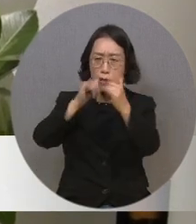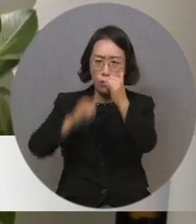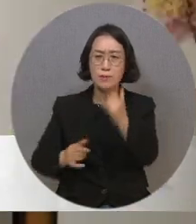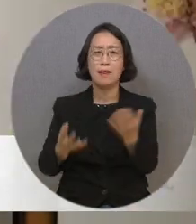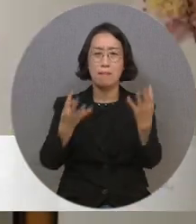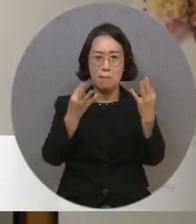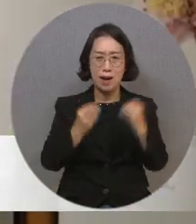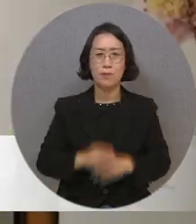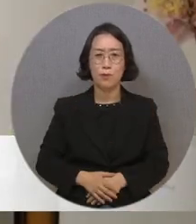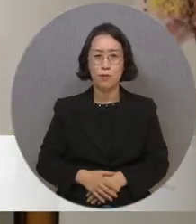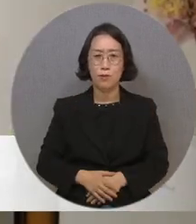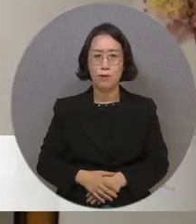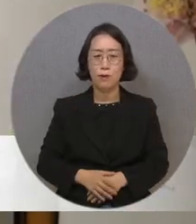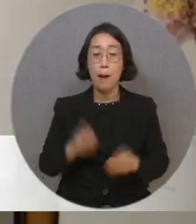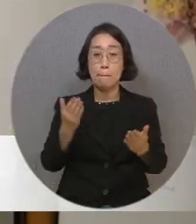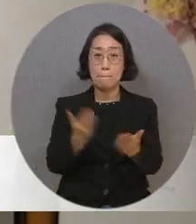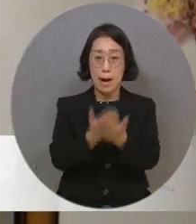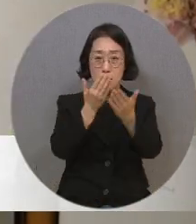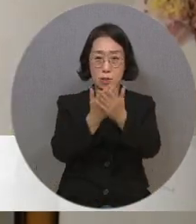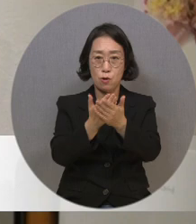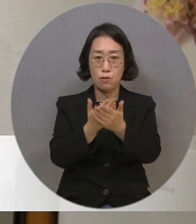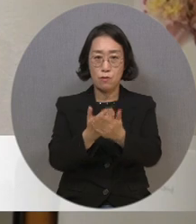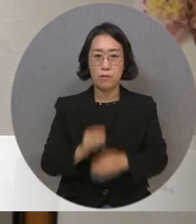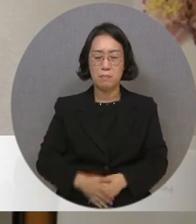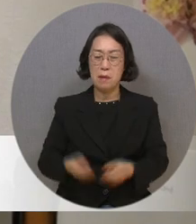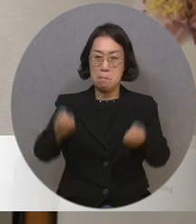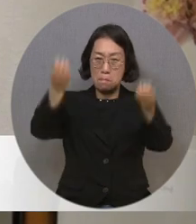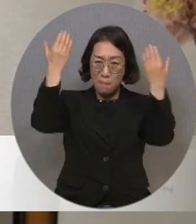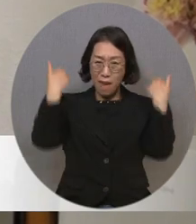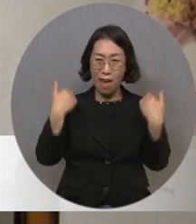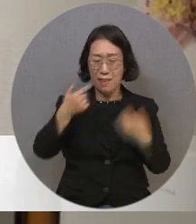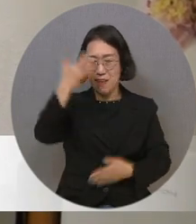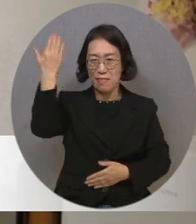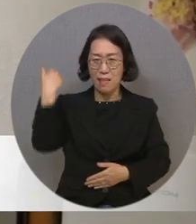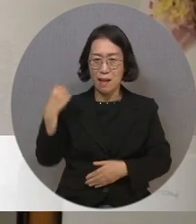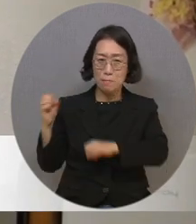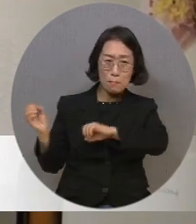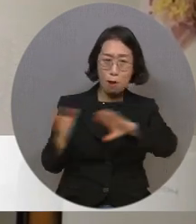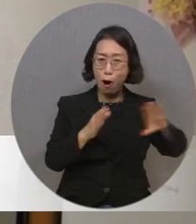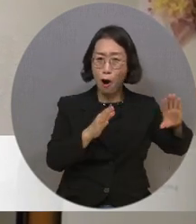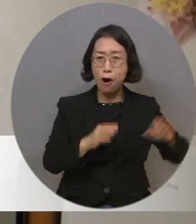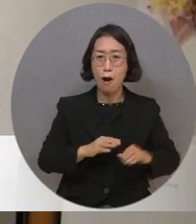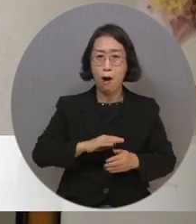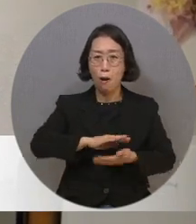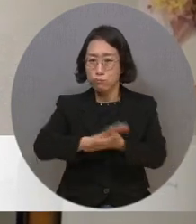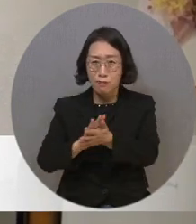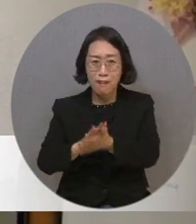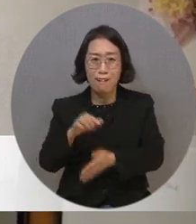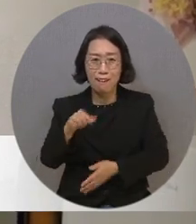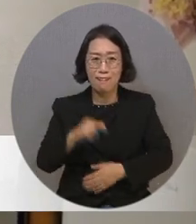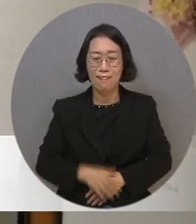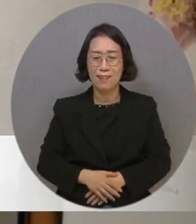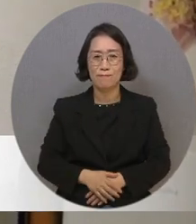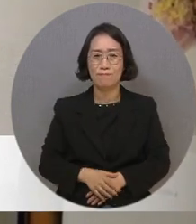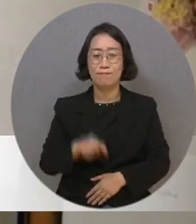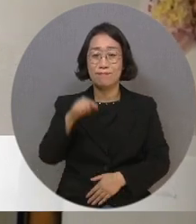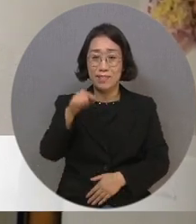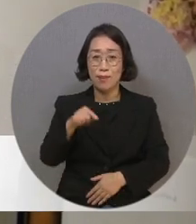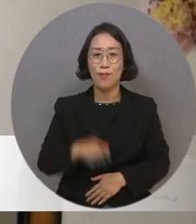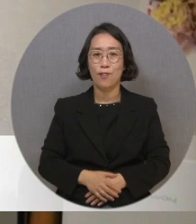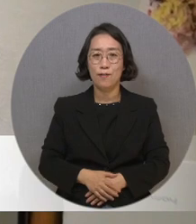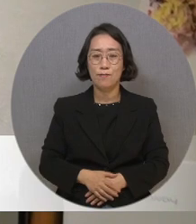것 같아요. 발전이라는 명목으로 그런 것들을 그냥 진짜 100% 싹 뭉개버리는 그런